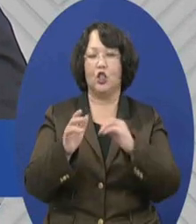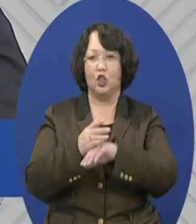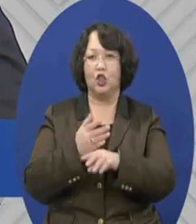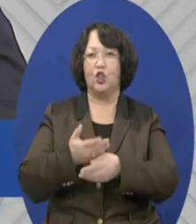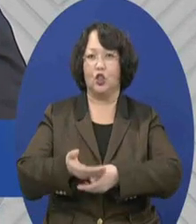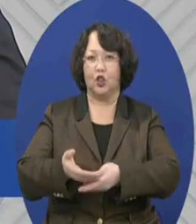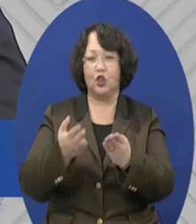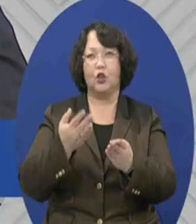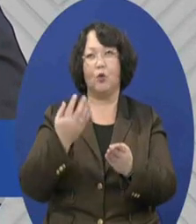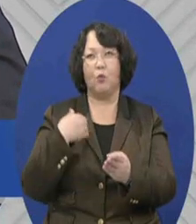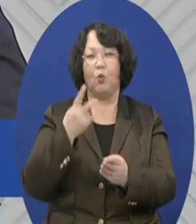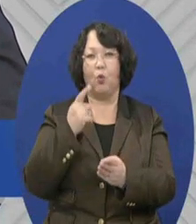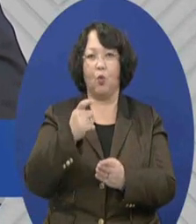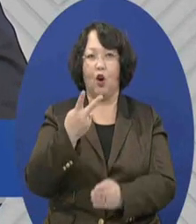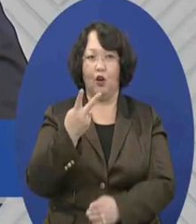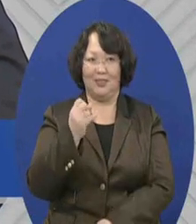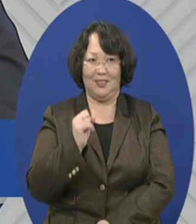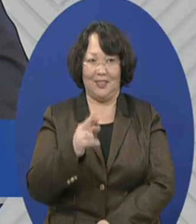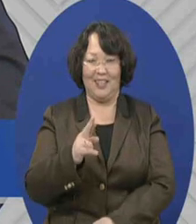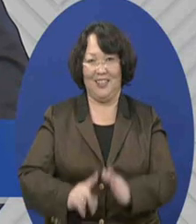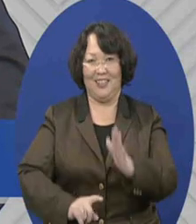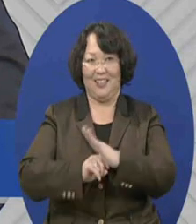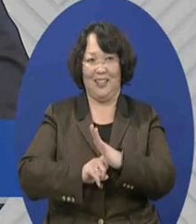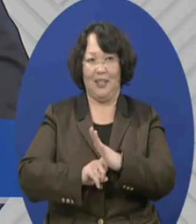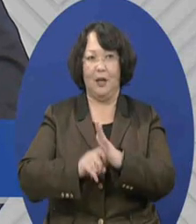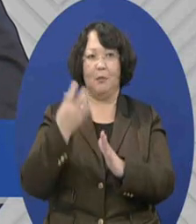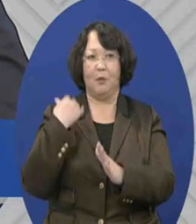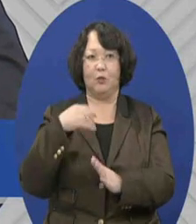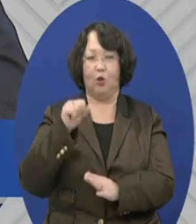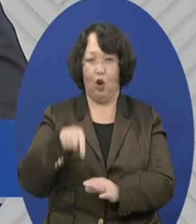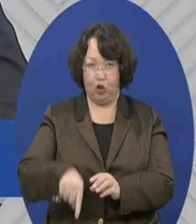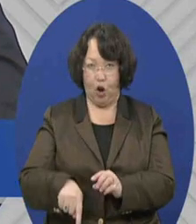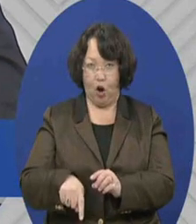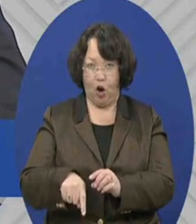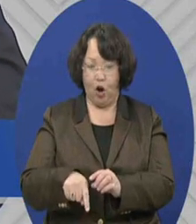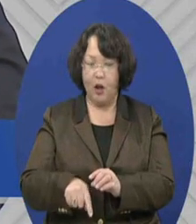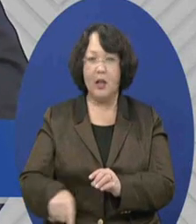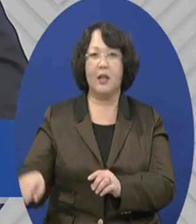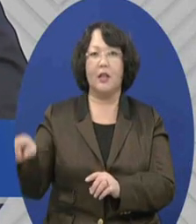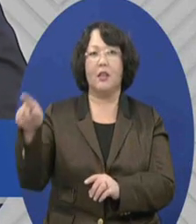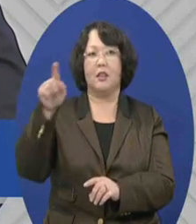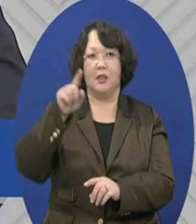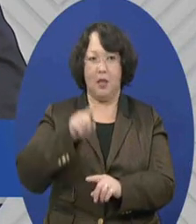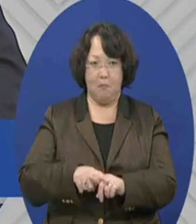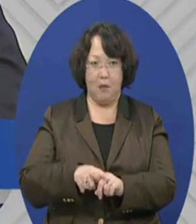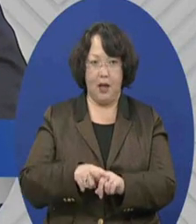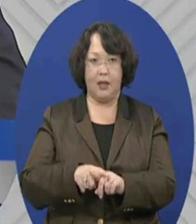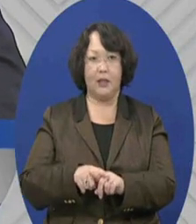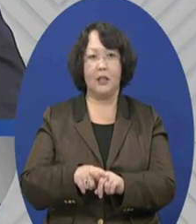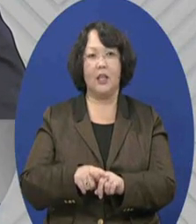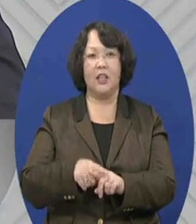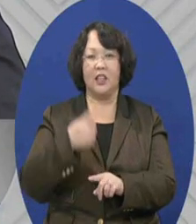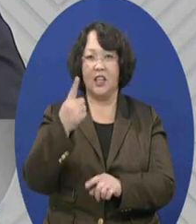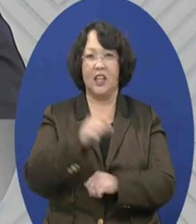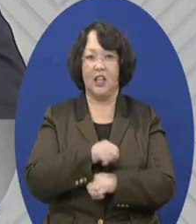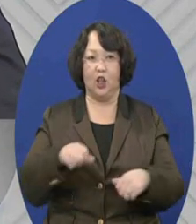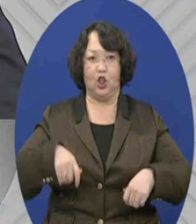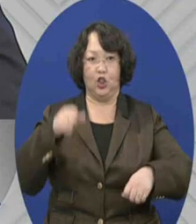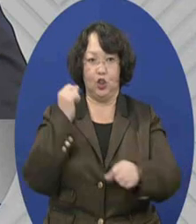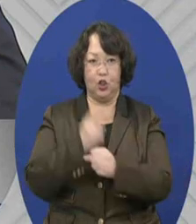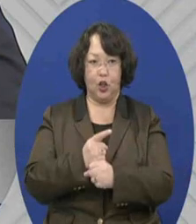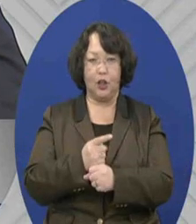үйлчилгээний төлбөр бол хуучин 2 сая төгрөгөөр хязгаарлагдаад зохисдог байсан бол энэ хязгаарыг авсан, өөрөөр хэлбэл нэг